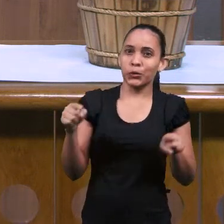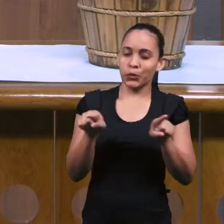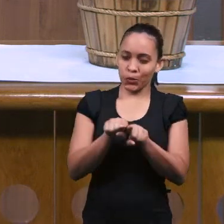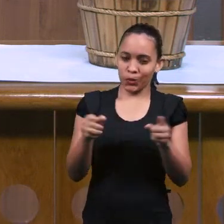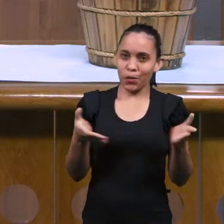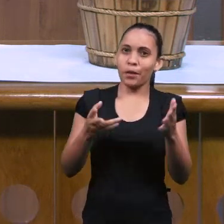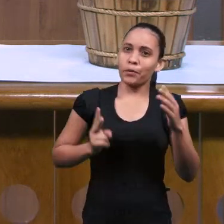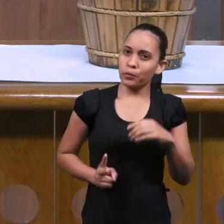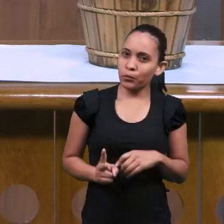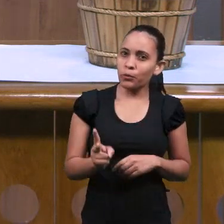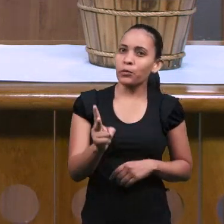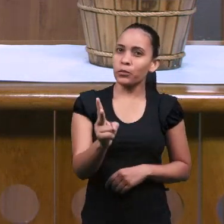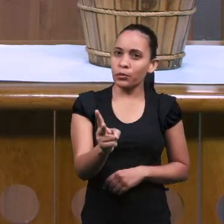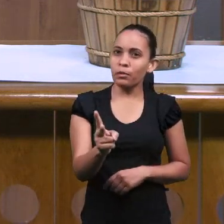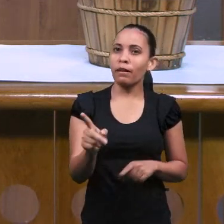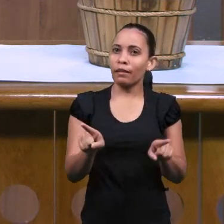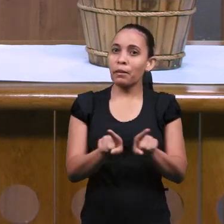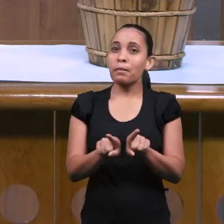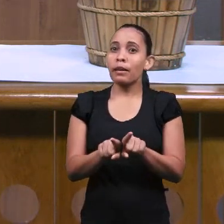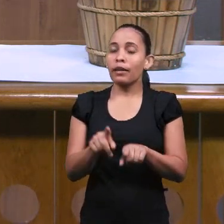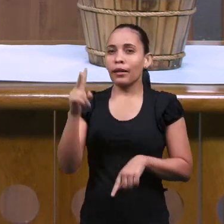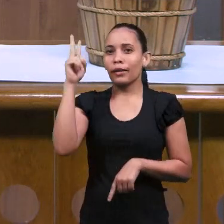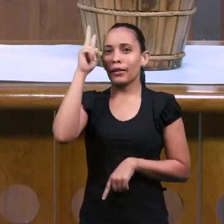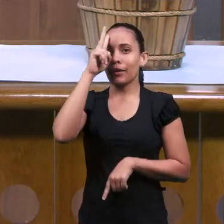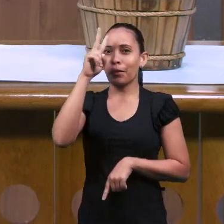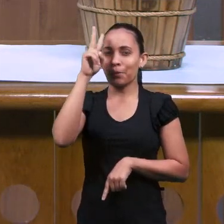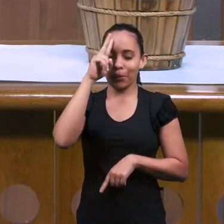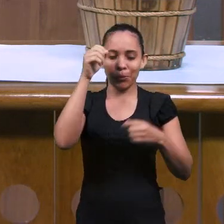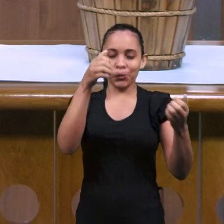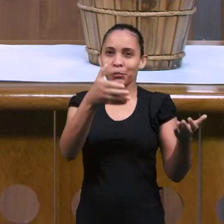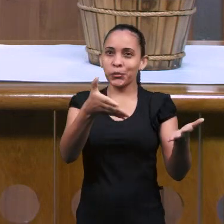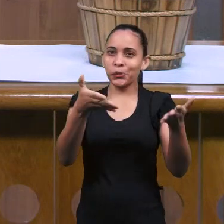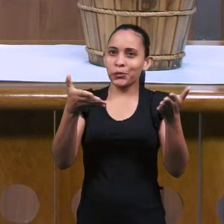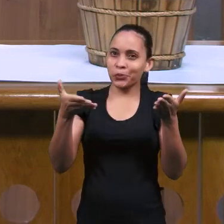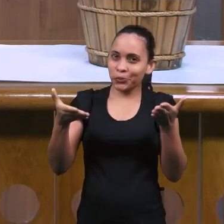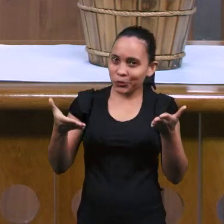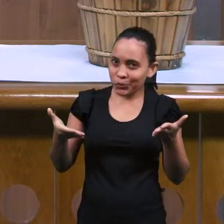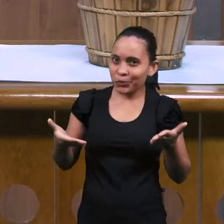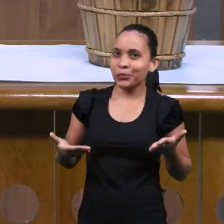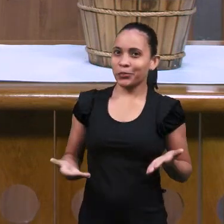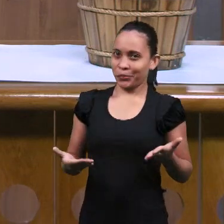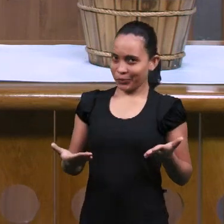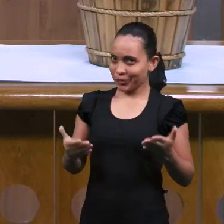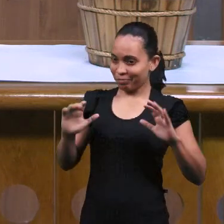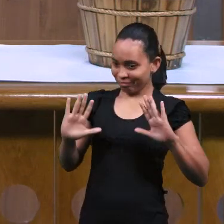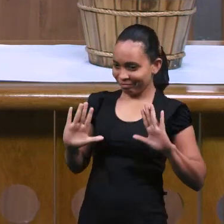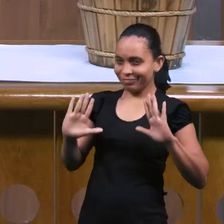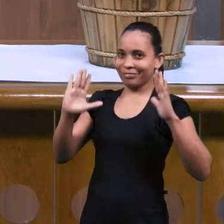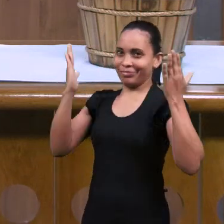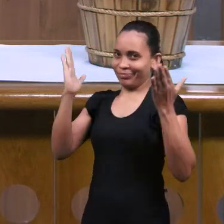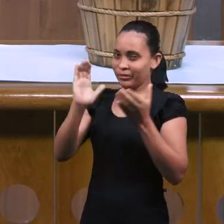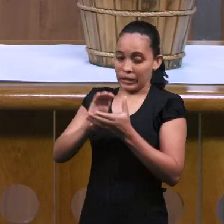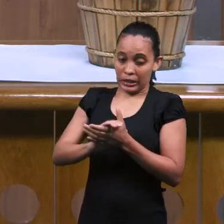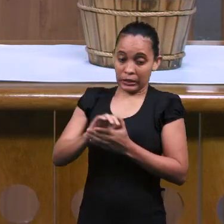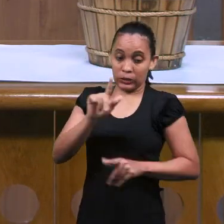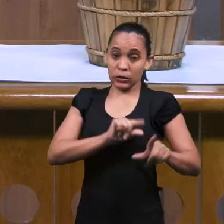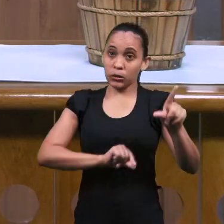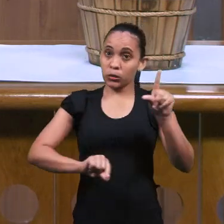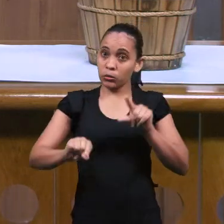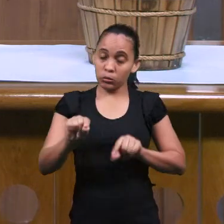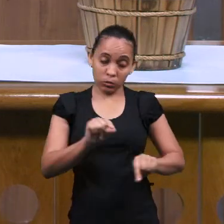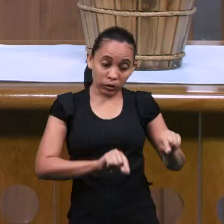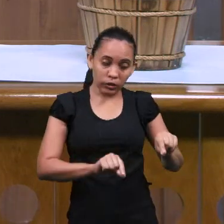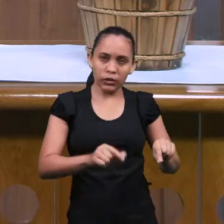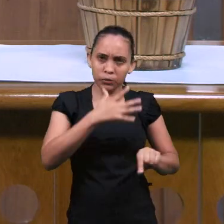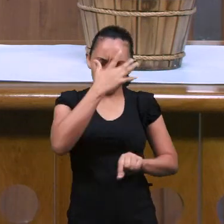en rappelant l'invitation des noces. Ceux qui ont été appelés n'ont pas été choisis. Ceux qui ont rejeté